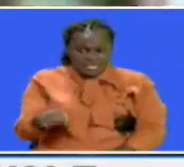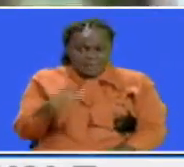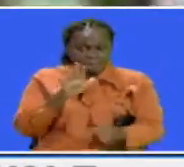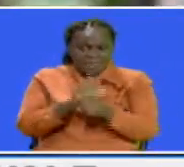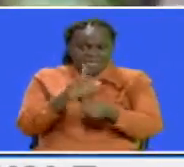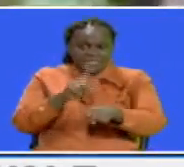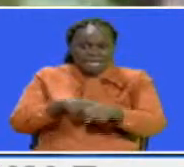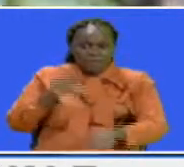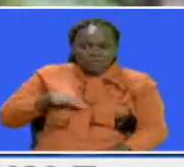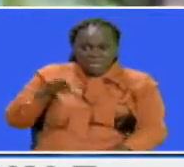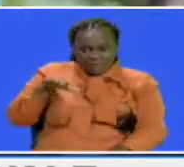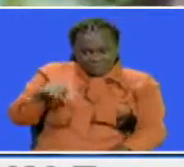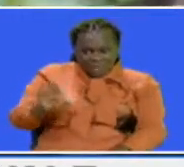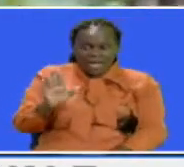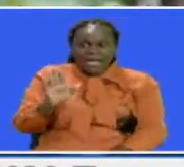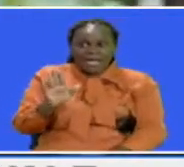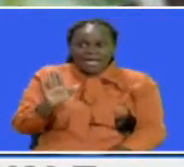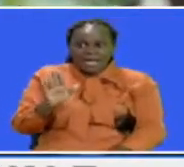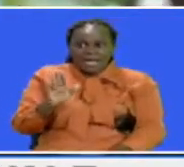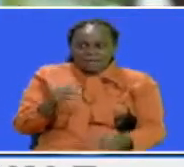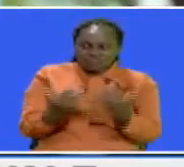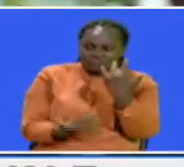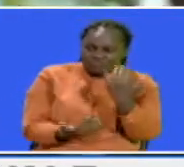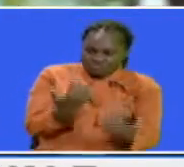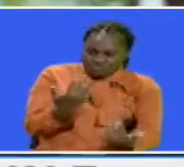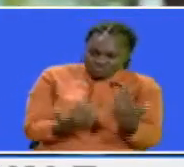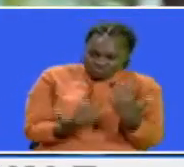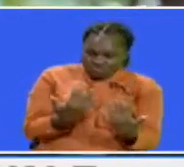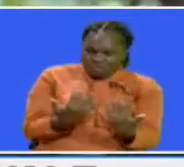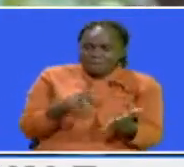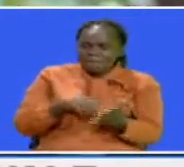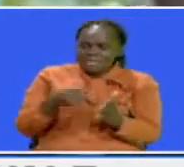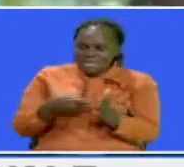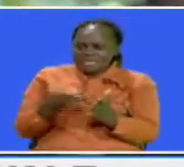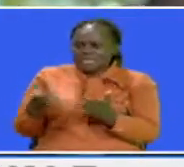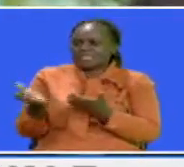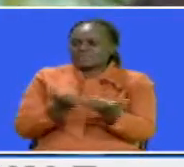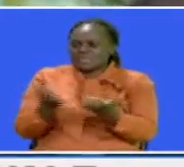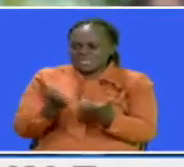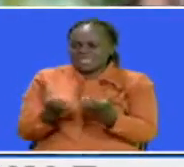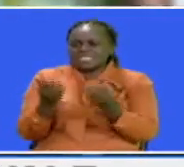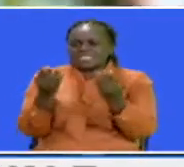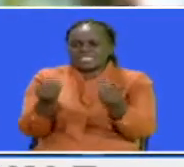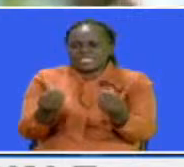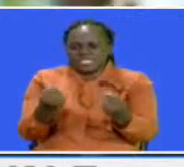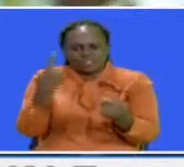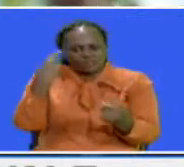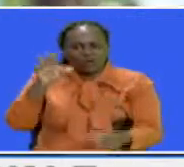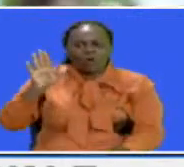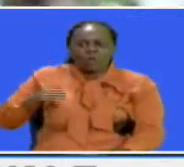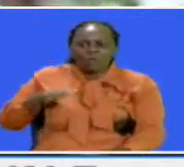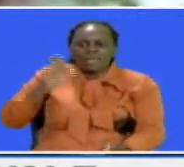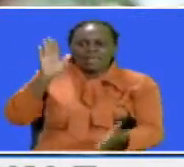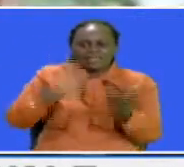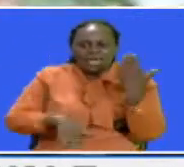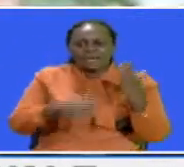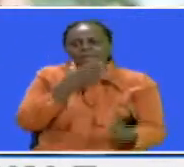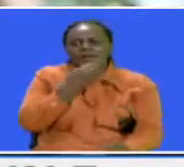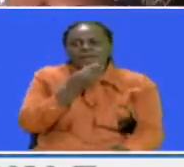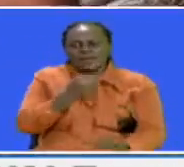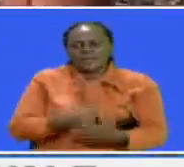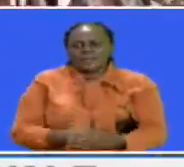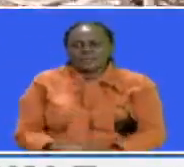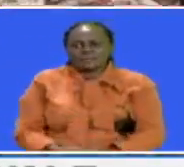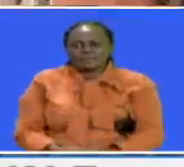mara nyingi wamama ndo wanashughulika kupika. So ni rahisi mwanamke kuifanya hii biashara kuliko